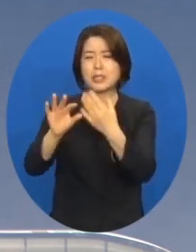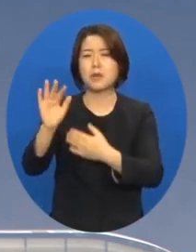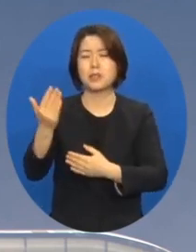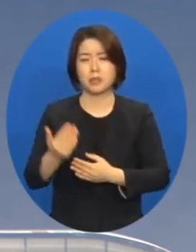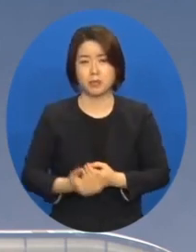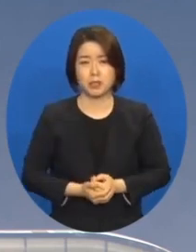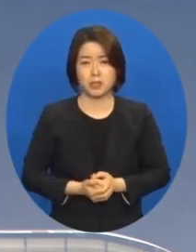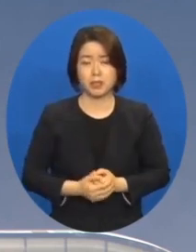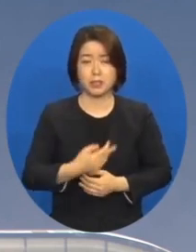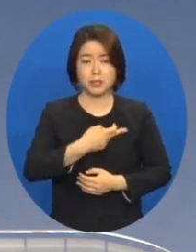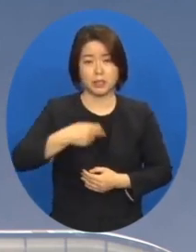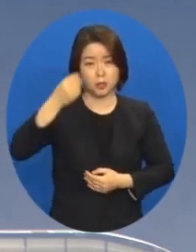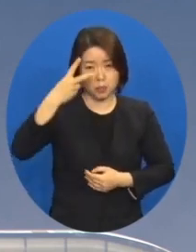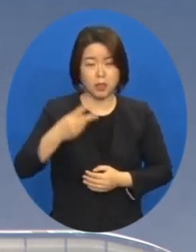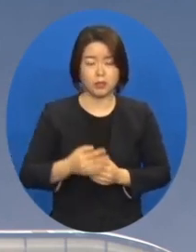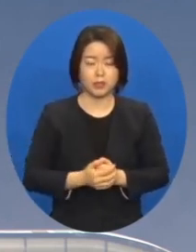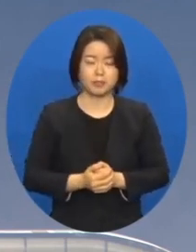사도 바울은